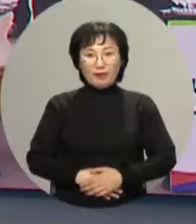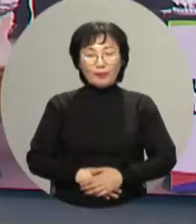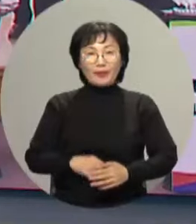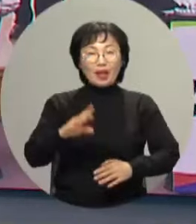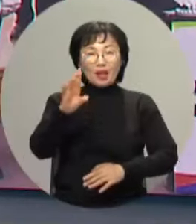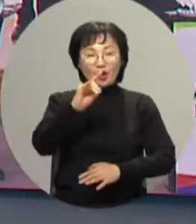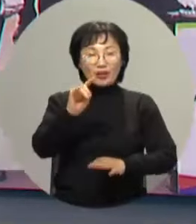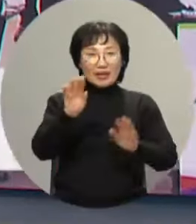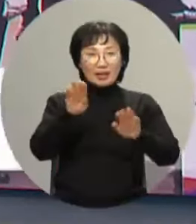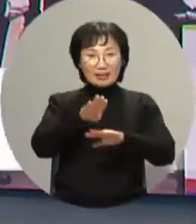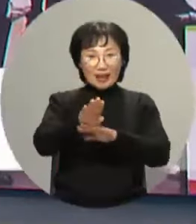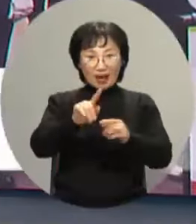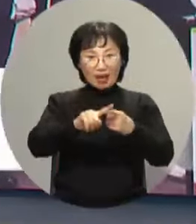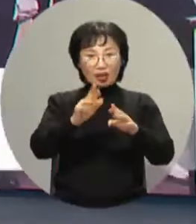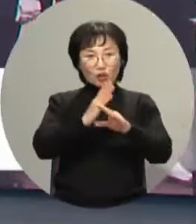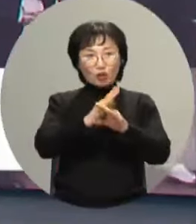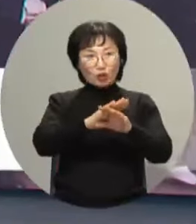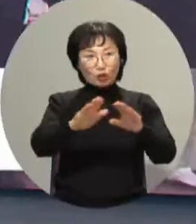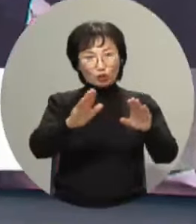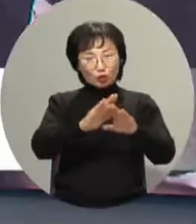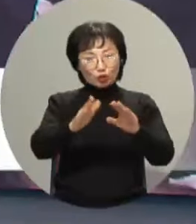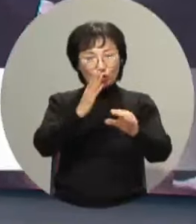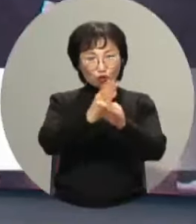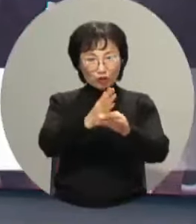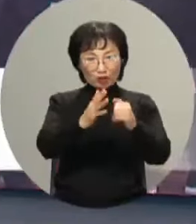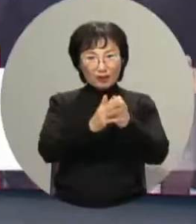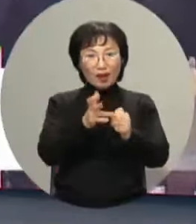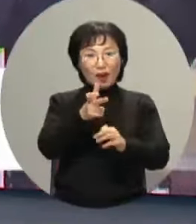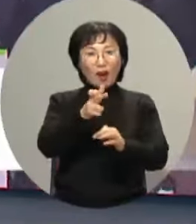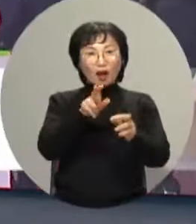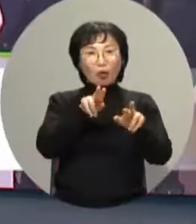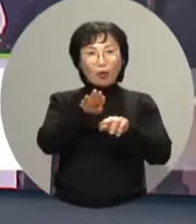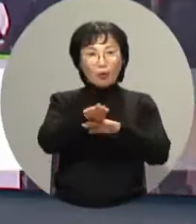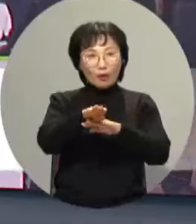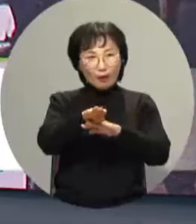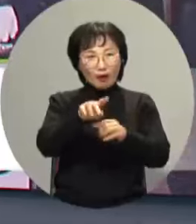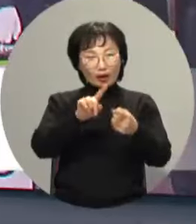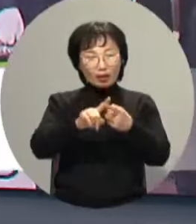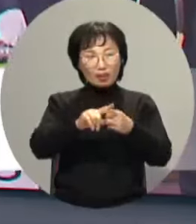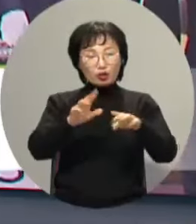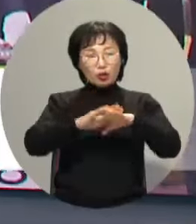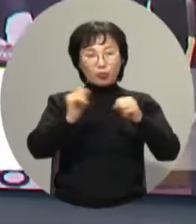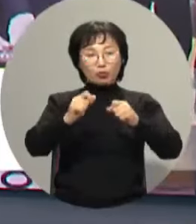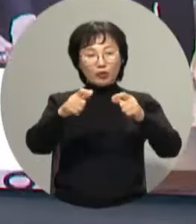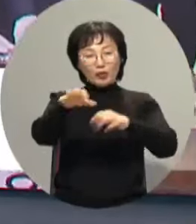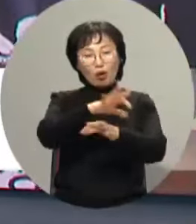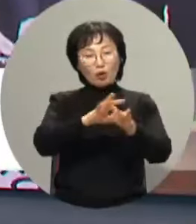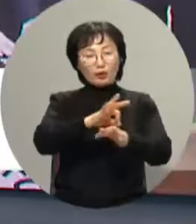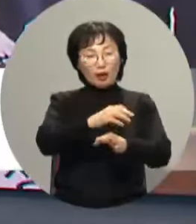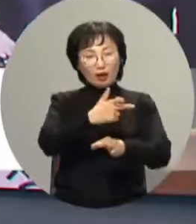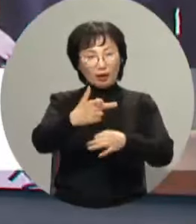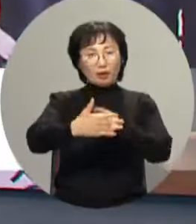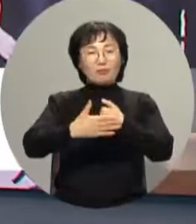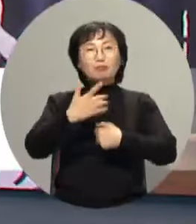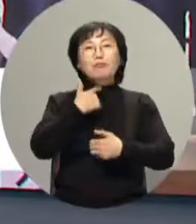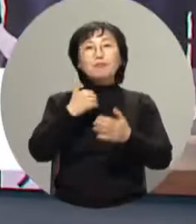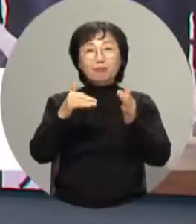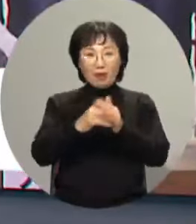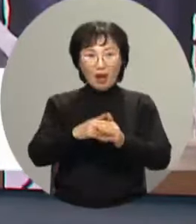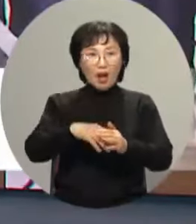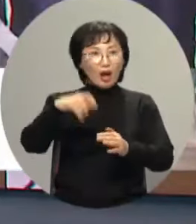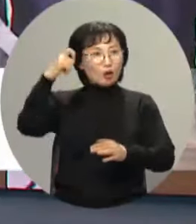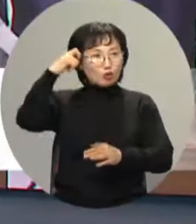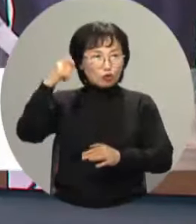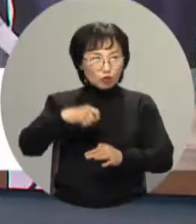현대자동차 전주공장 중심의 상용차 산업은 지난 30년 전북 경제의 큰 축을 담당해왔습니다. 그런데 중국 등